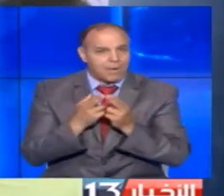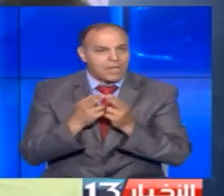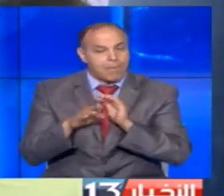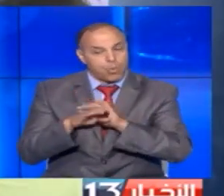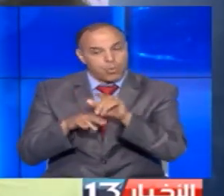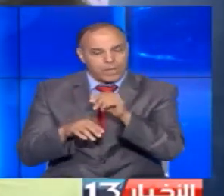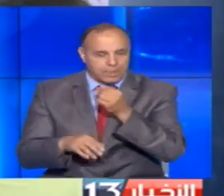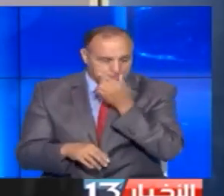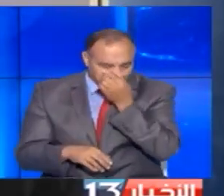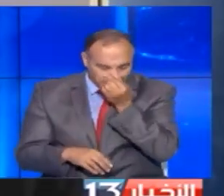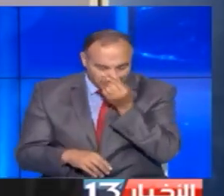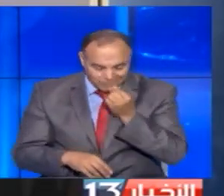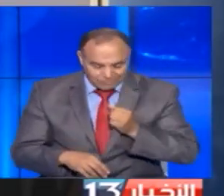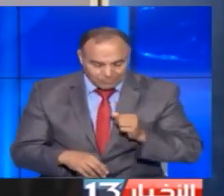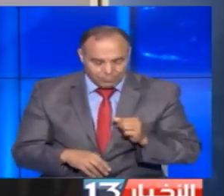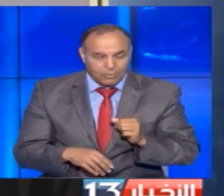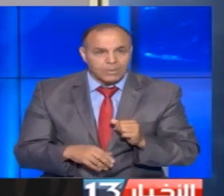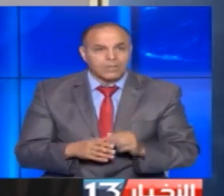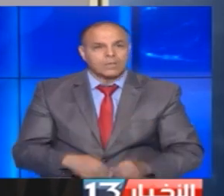المجال